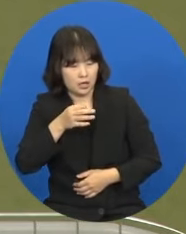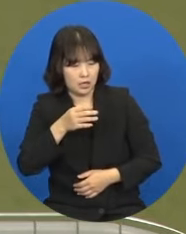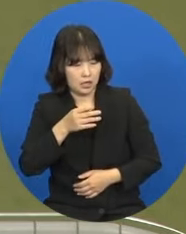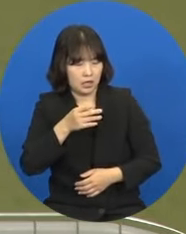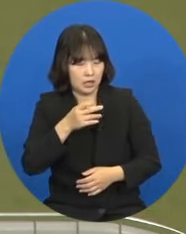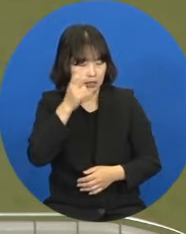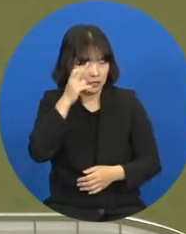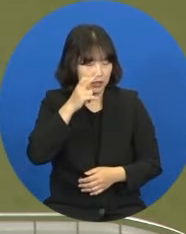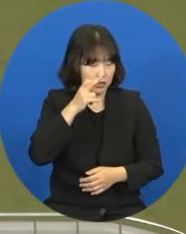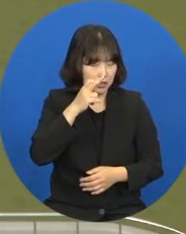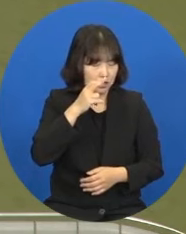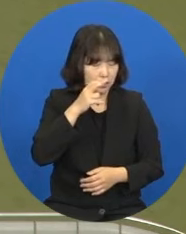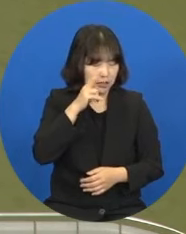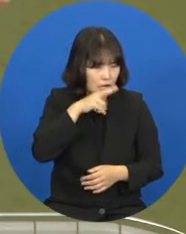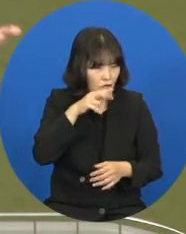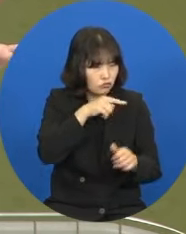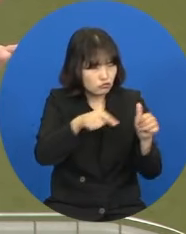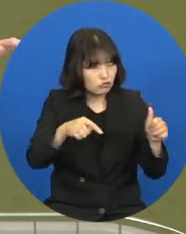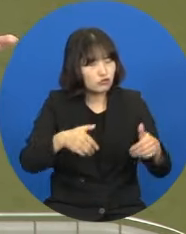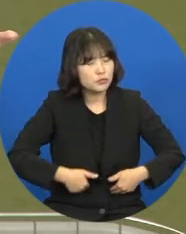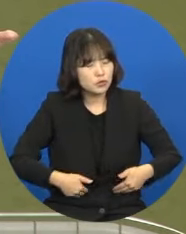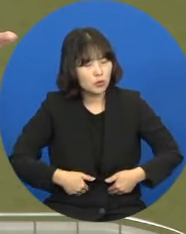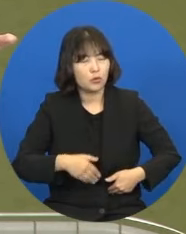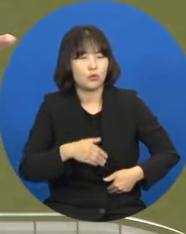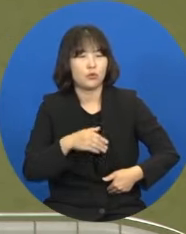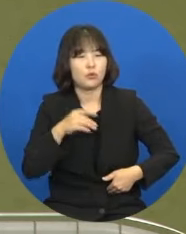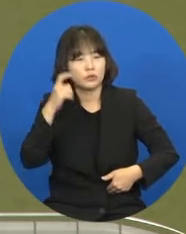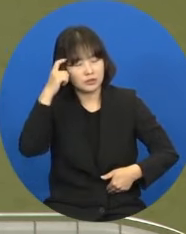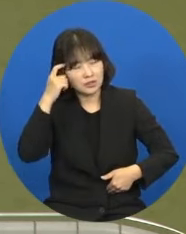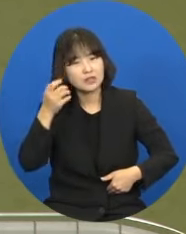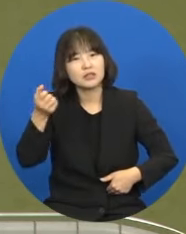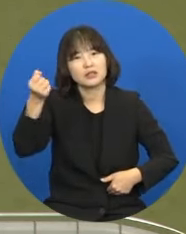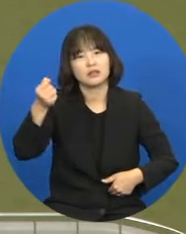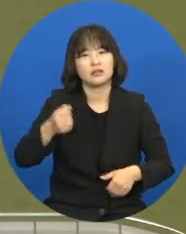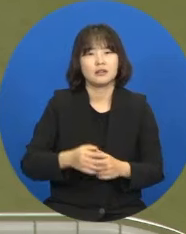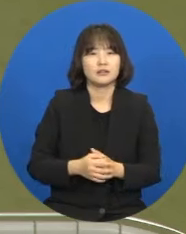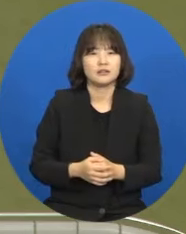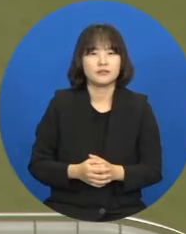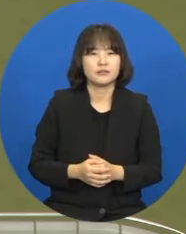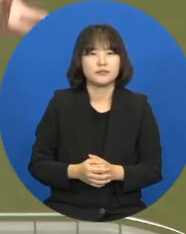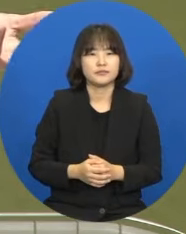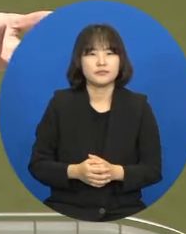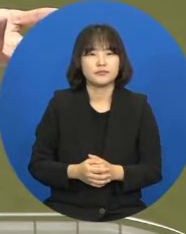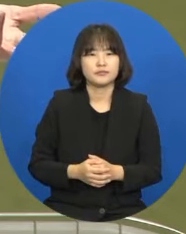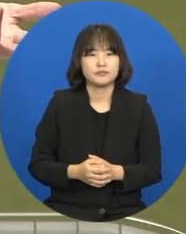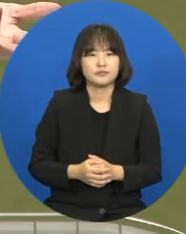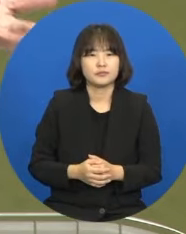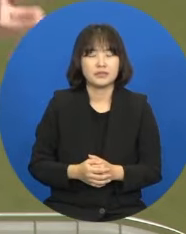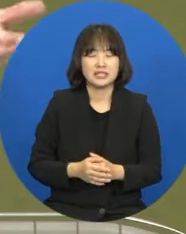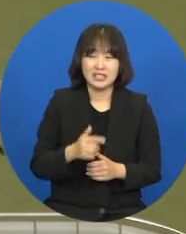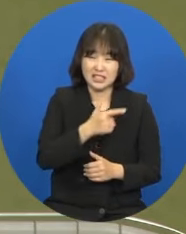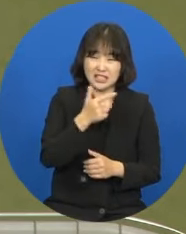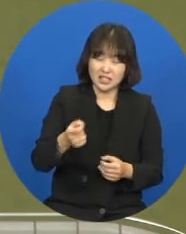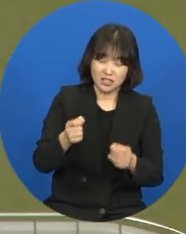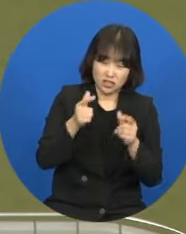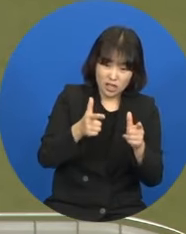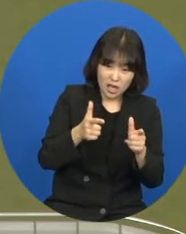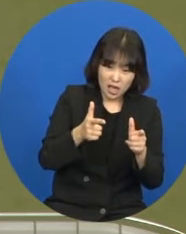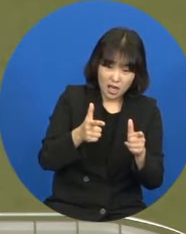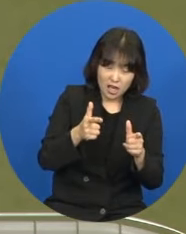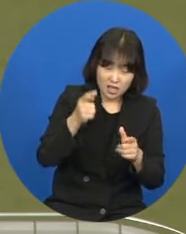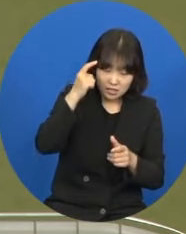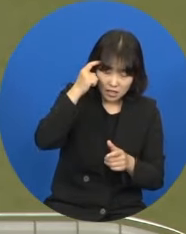하는 거예요 아 이거는 정말이 대박 기회다라고 했다가 사기를 당하고 넘어갈 때가 얼마나